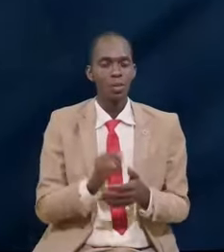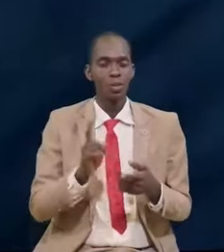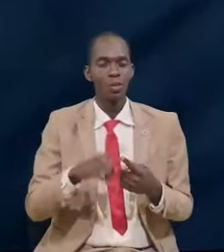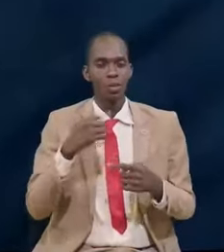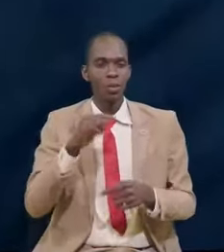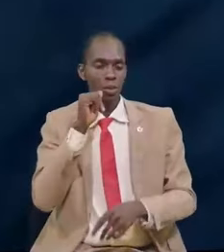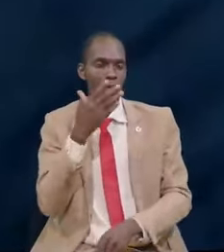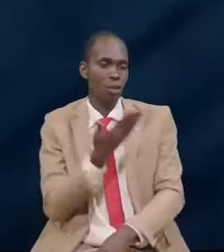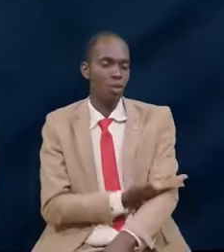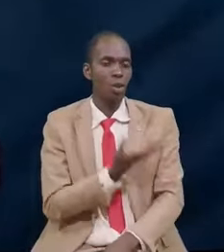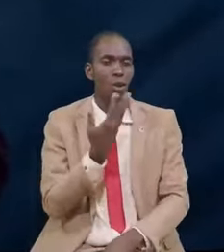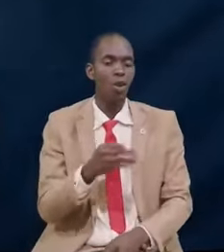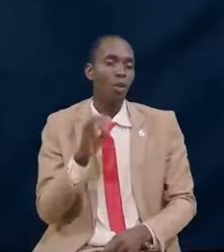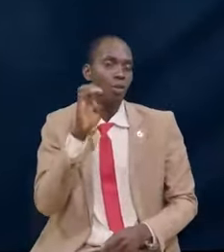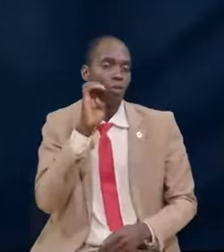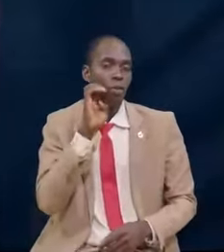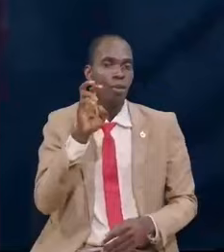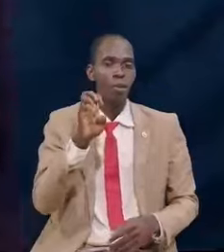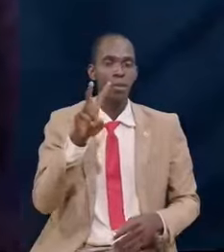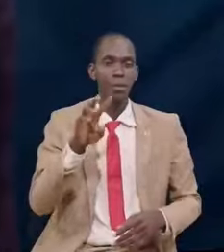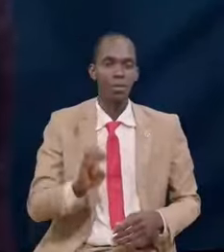et il dit aux filles d'Ève,